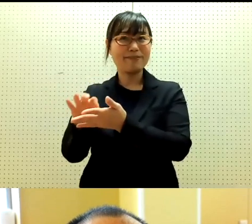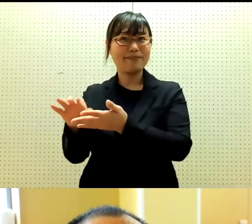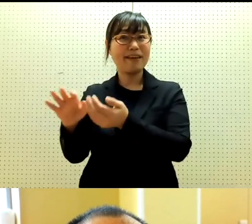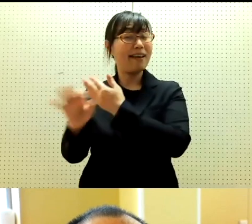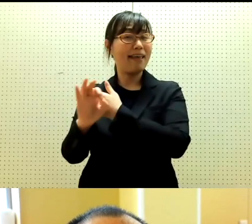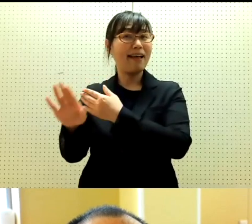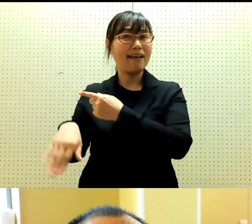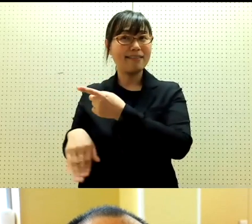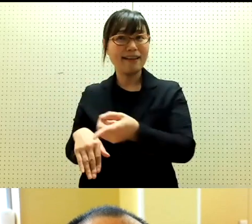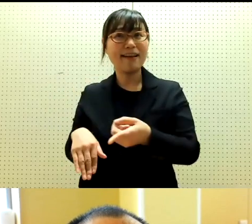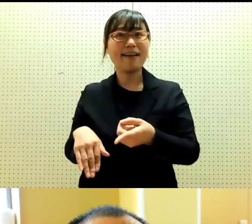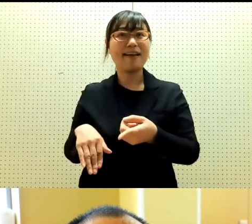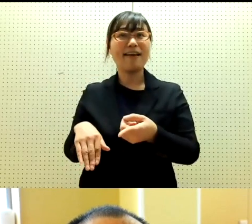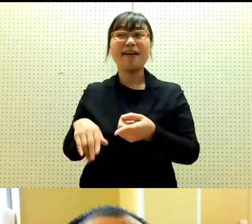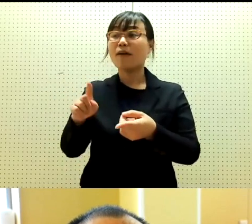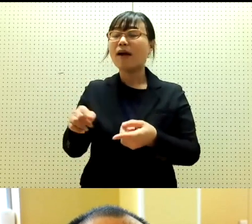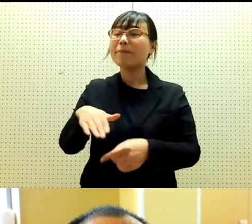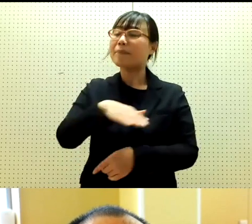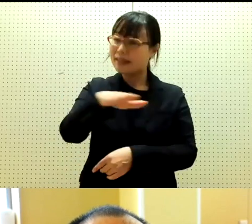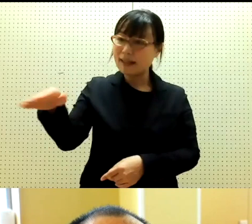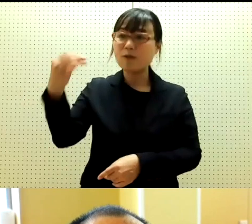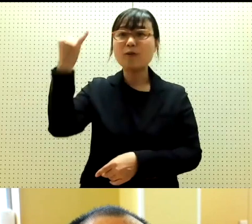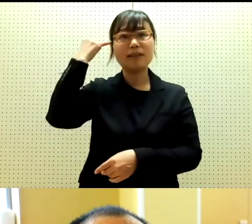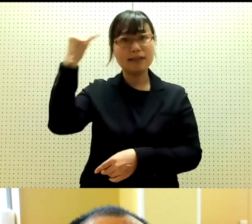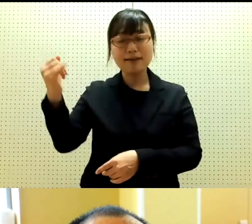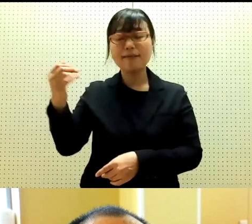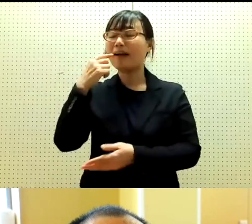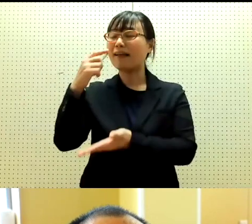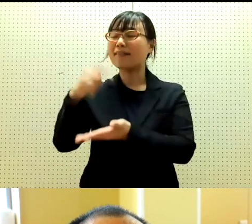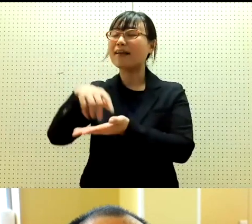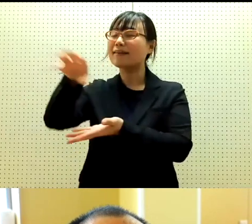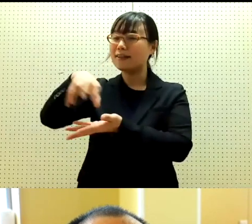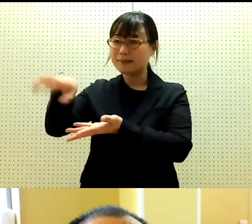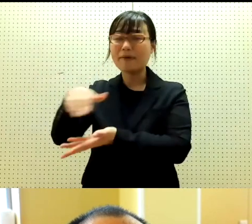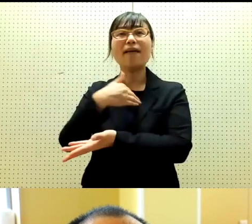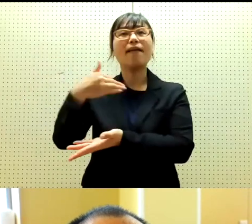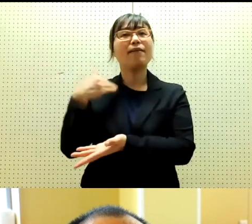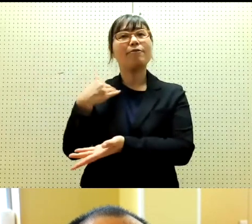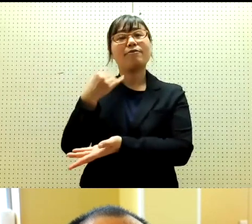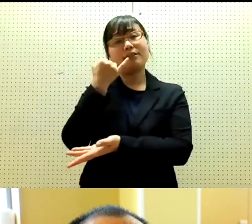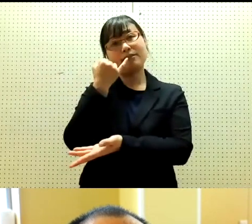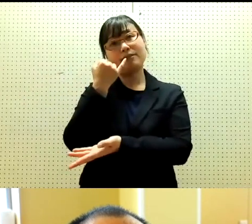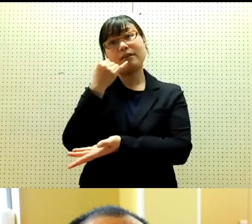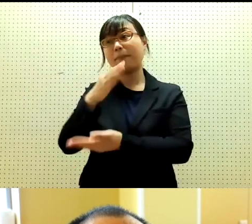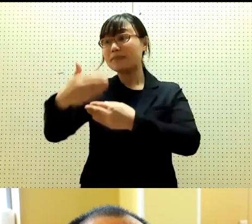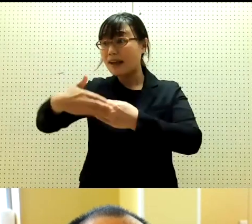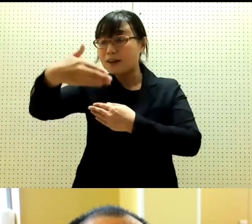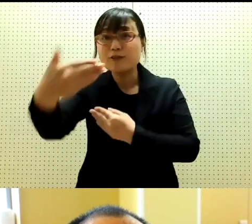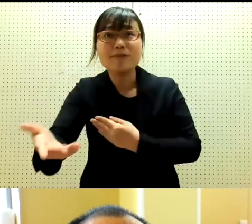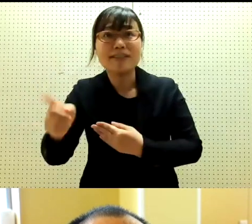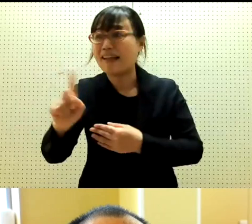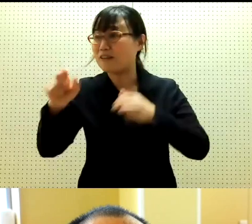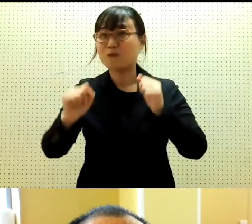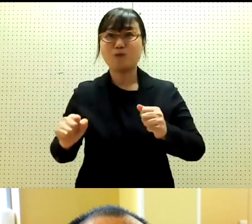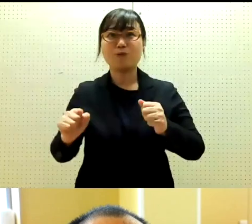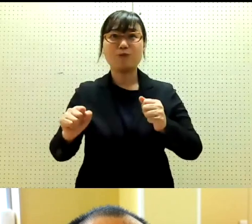見を、簡単に集められるっていうところで、じゃあ次に何をしたらいいのか。 で質問の仕方を失敗するとちゃんと答えが